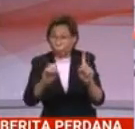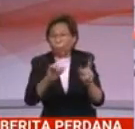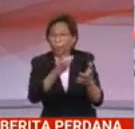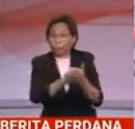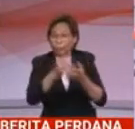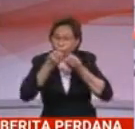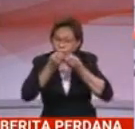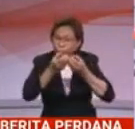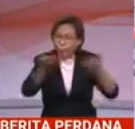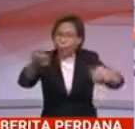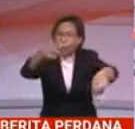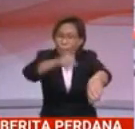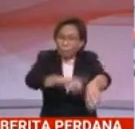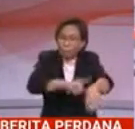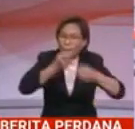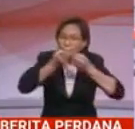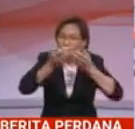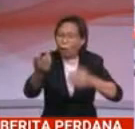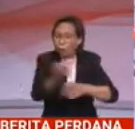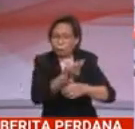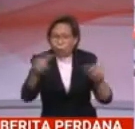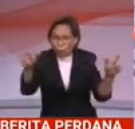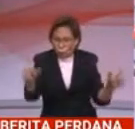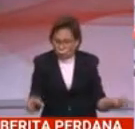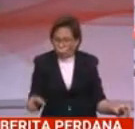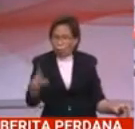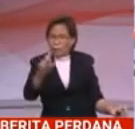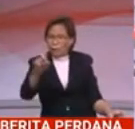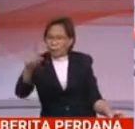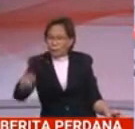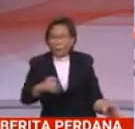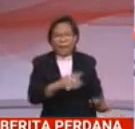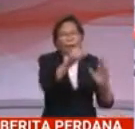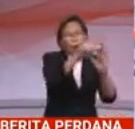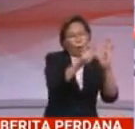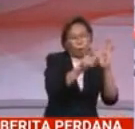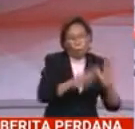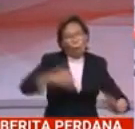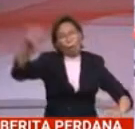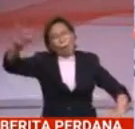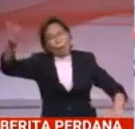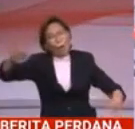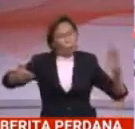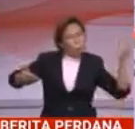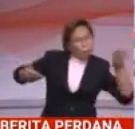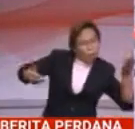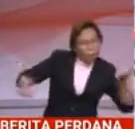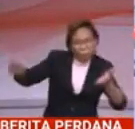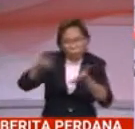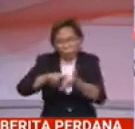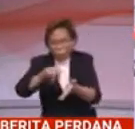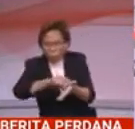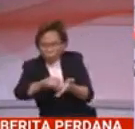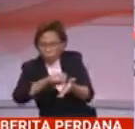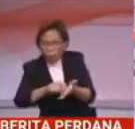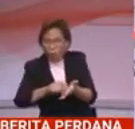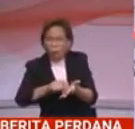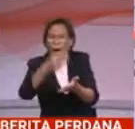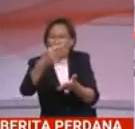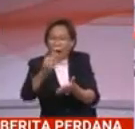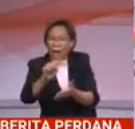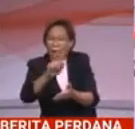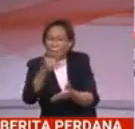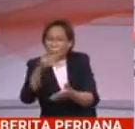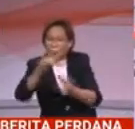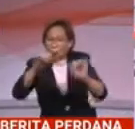itu dimaklumkan ketika kedua-dua pihak pendakwaan dan pembelaan berhujah sama ada pernyataan tulis Muhammad Hazim